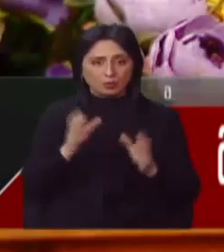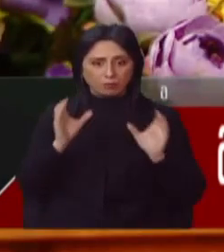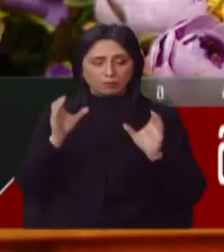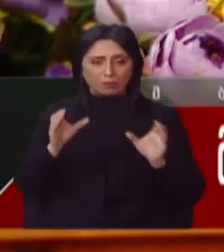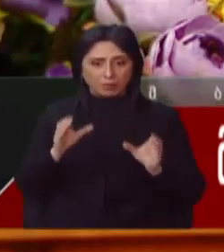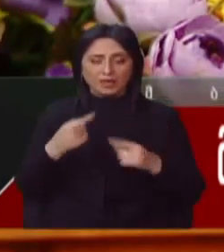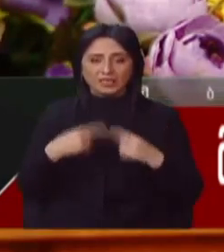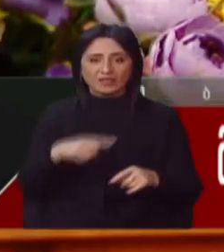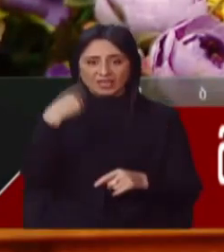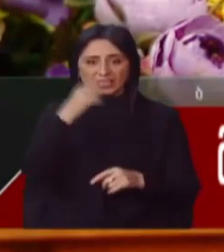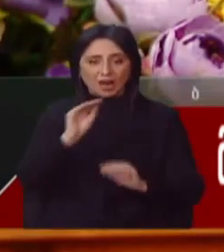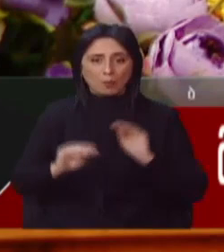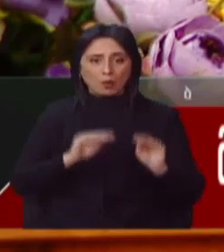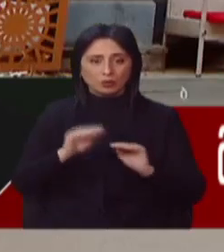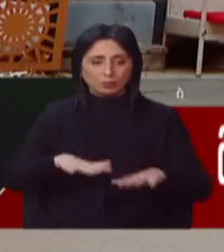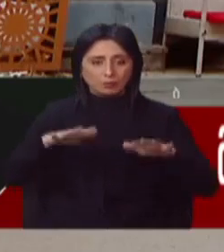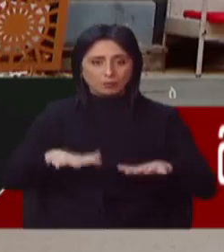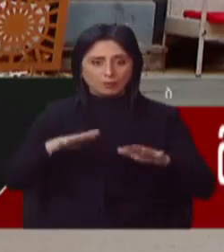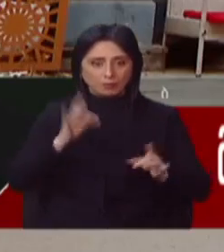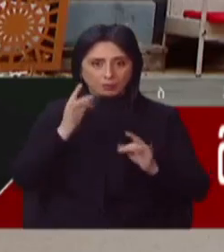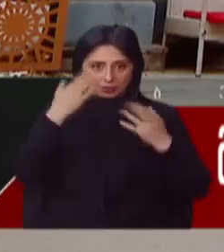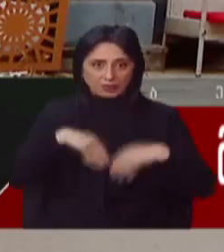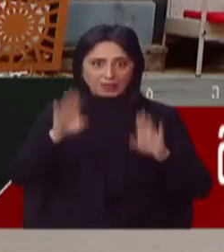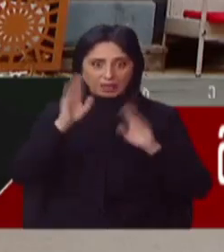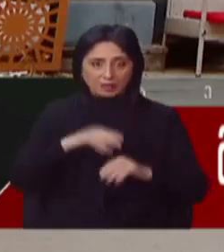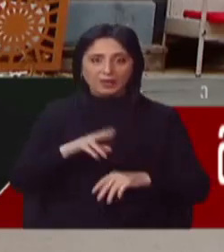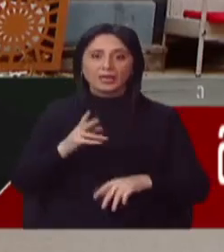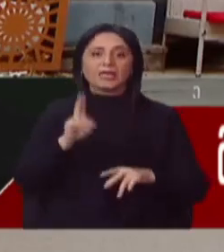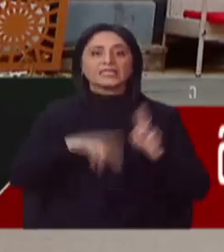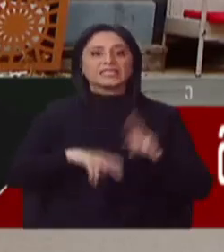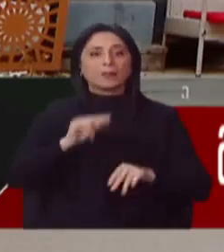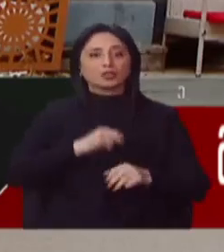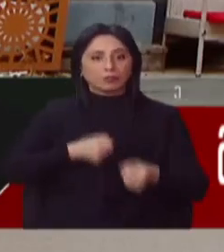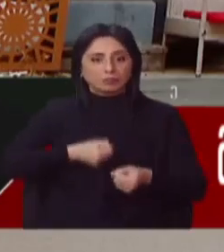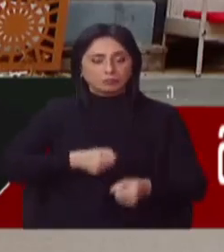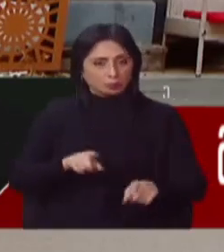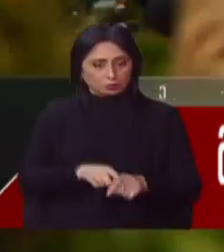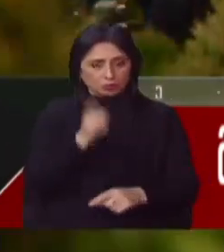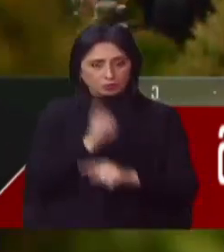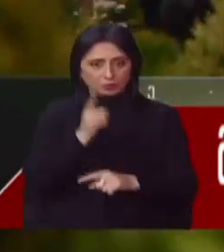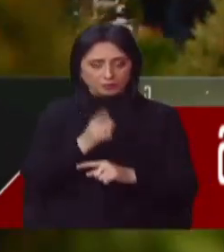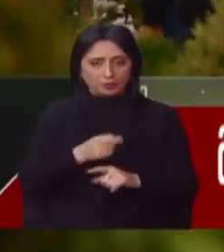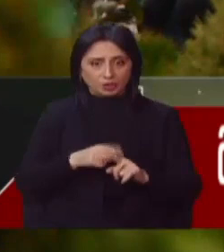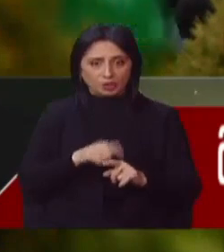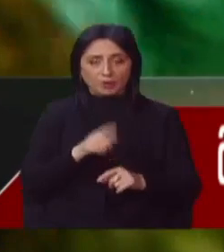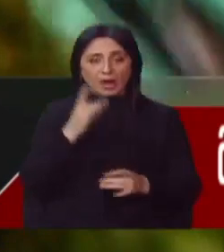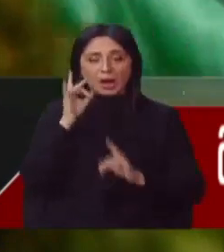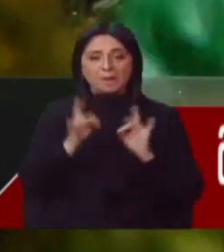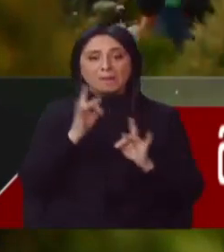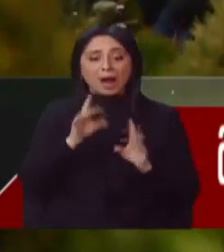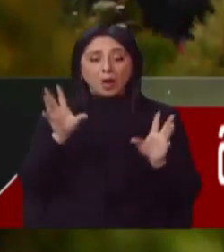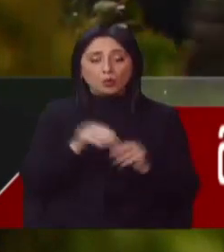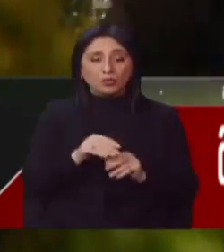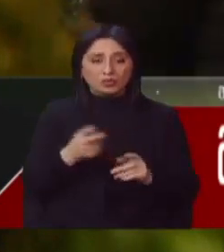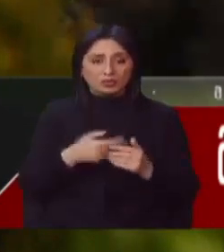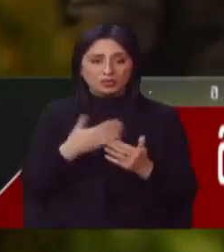ან სხვა სახის მოწყობილობა დანადგარი. მაგალითად, სამშენებლო სამუშაოების დროს. აჯარბებს თუ არა აკუსტიკური ხმაური